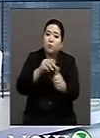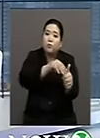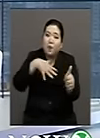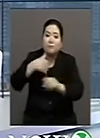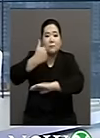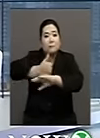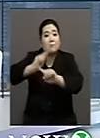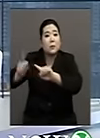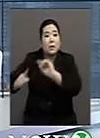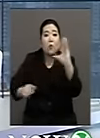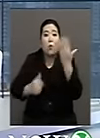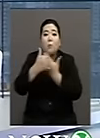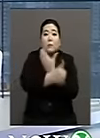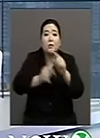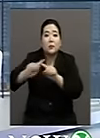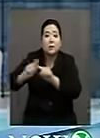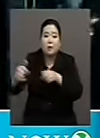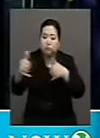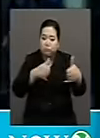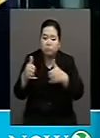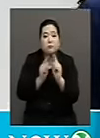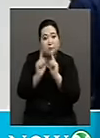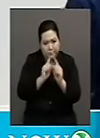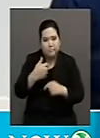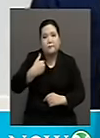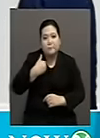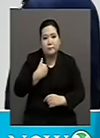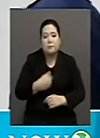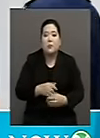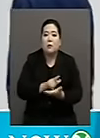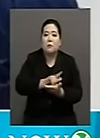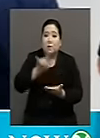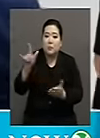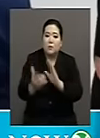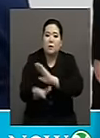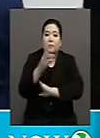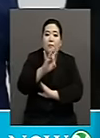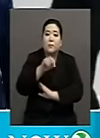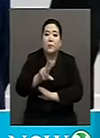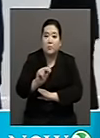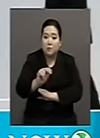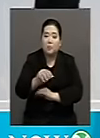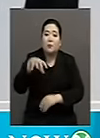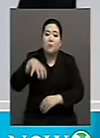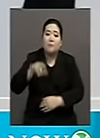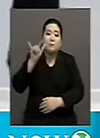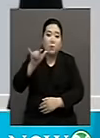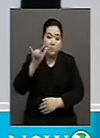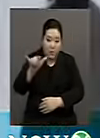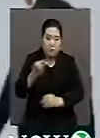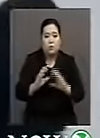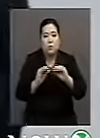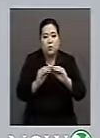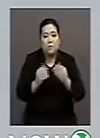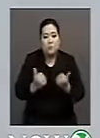ค่ะตามกำหนดการนายกออกเดินทางไปตั้งแต่ 18:30นค่ะจากกองบิน 6ที่ท่ากาศยานดเมืองนะคะการประชุมครั้ง